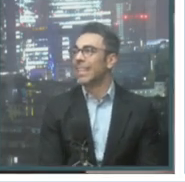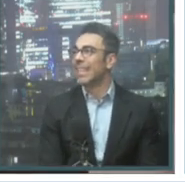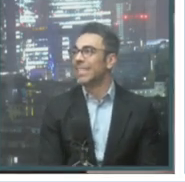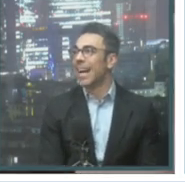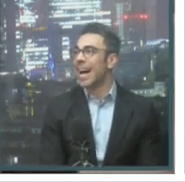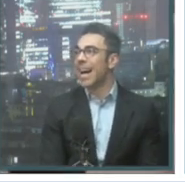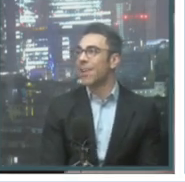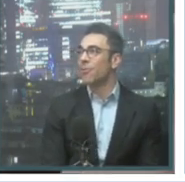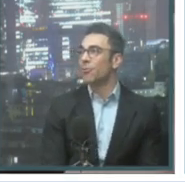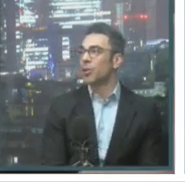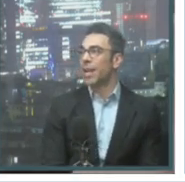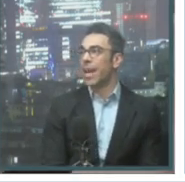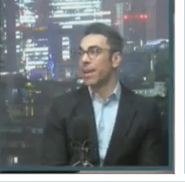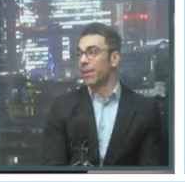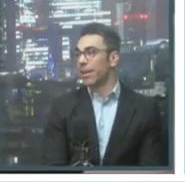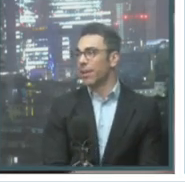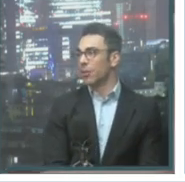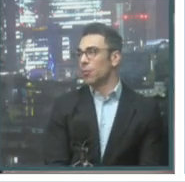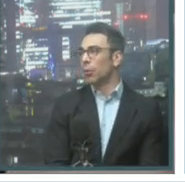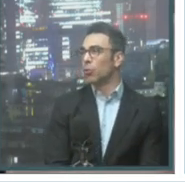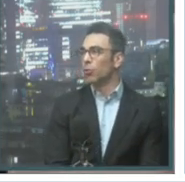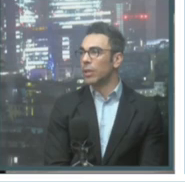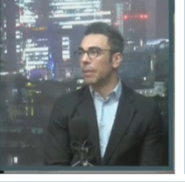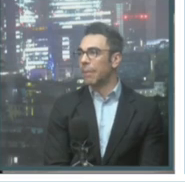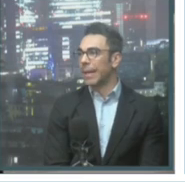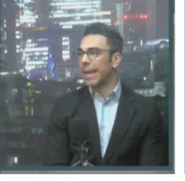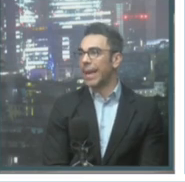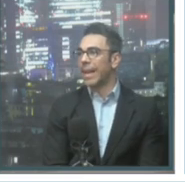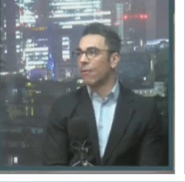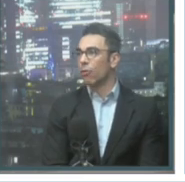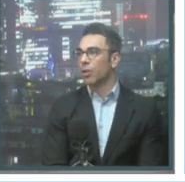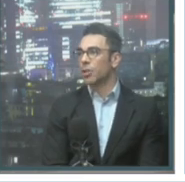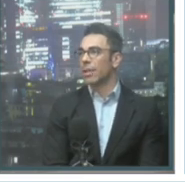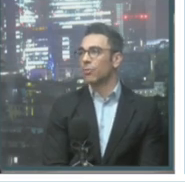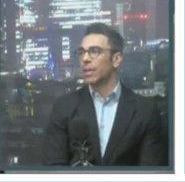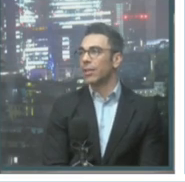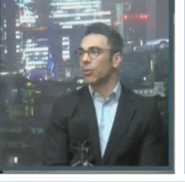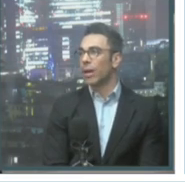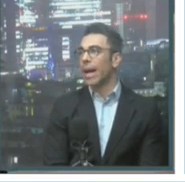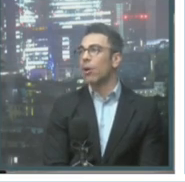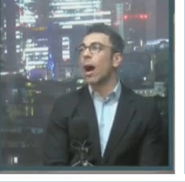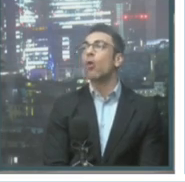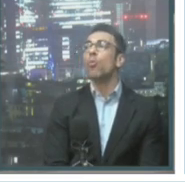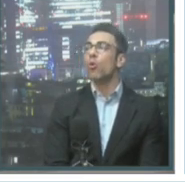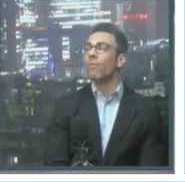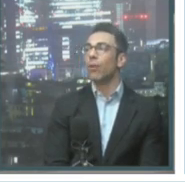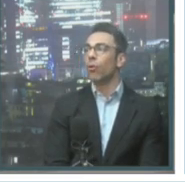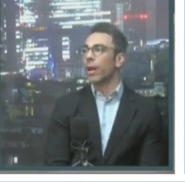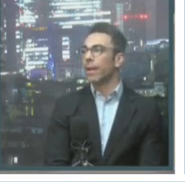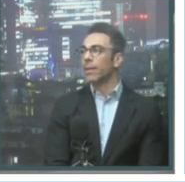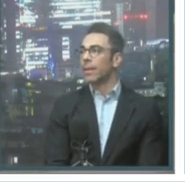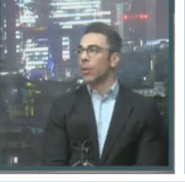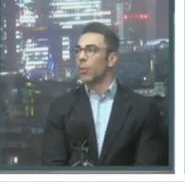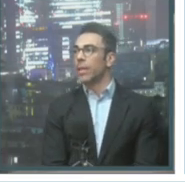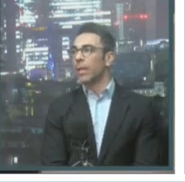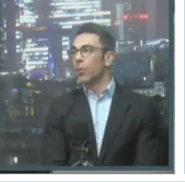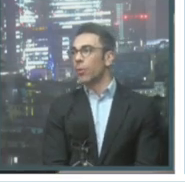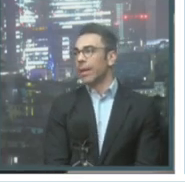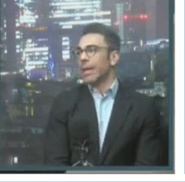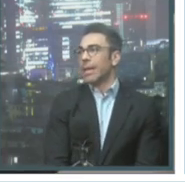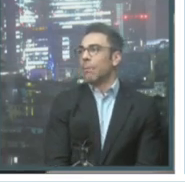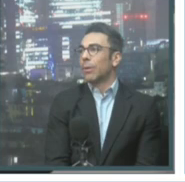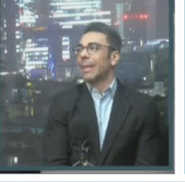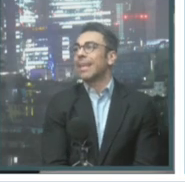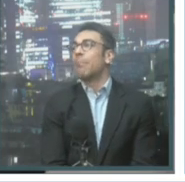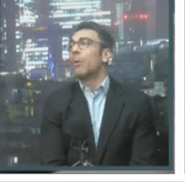in realtà non ce n'è un po tutti perché il lavoro che c'è stato dietro ai con un valore quindi